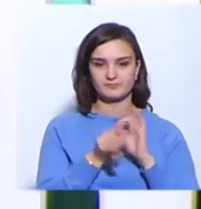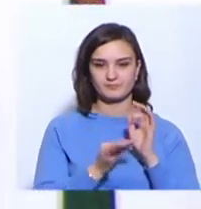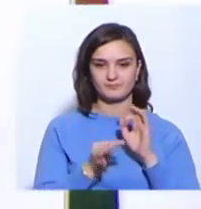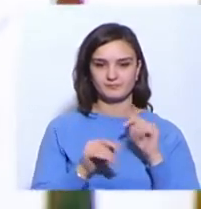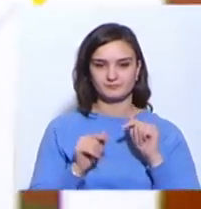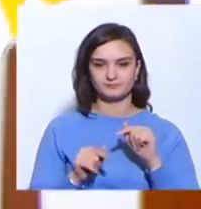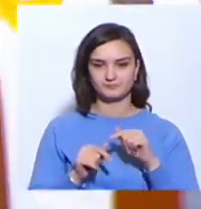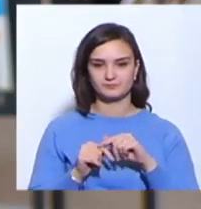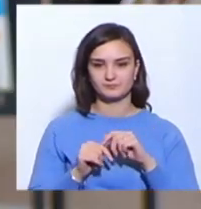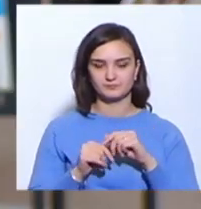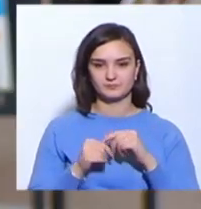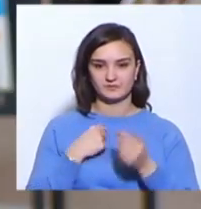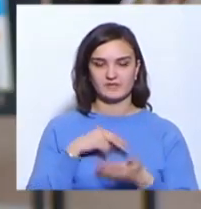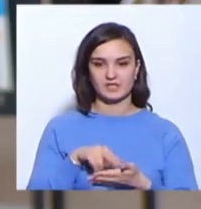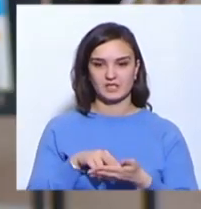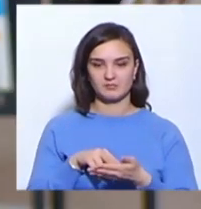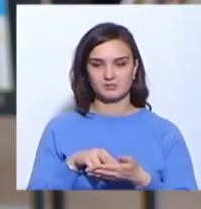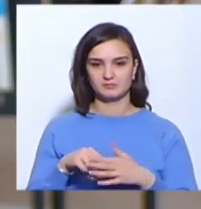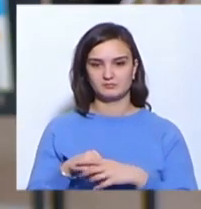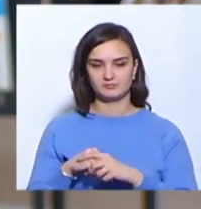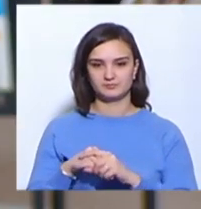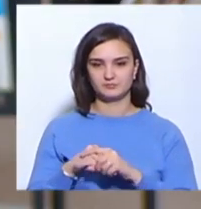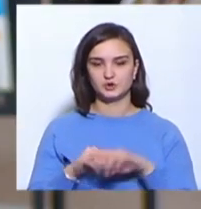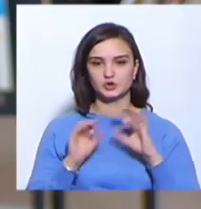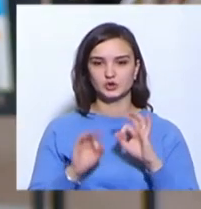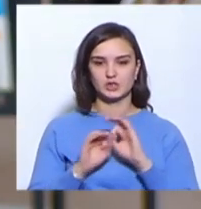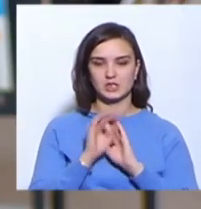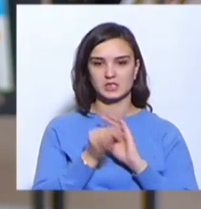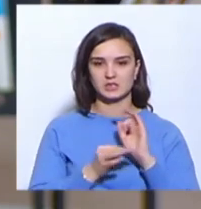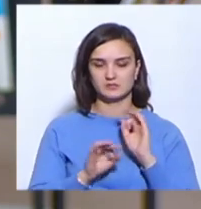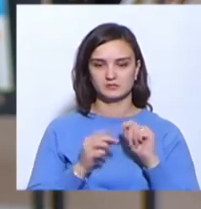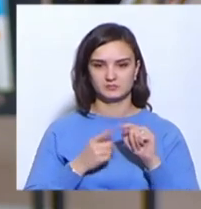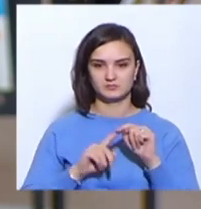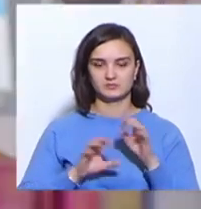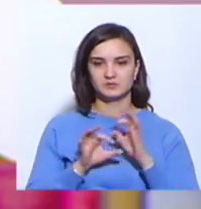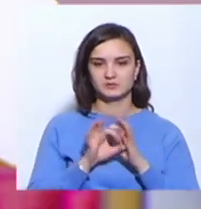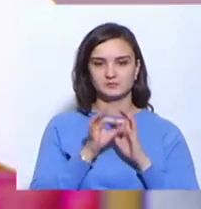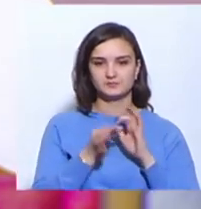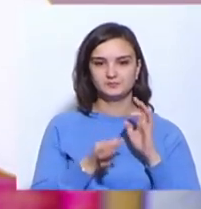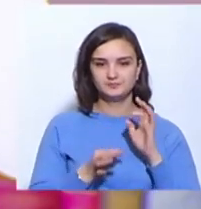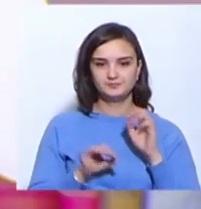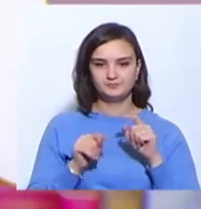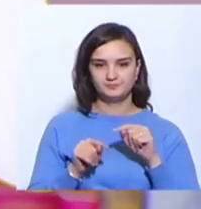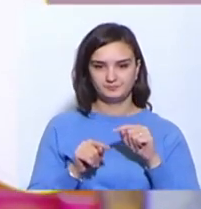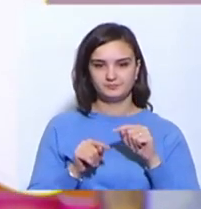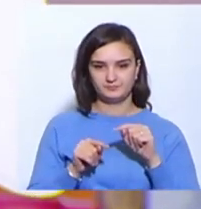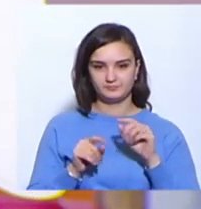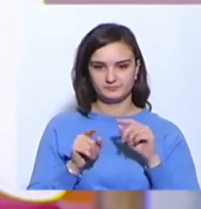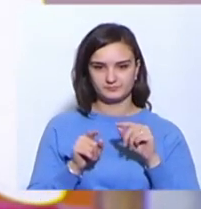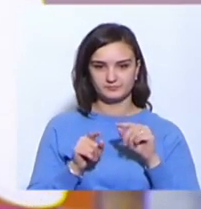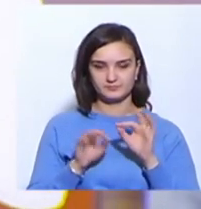დავდგები, უფრო მოსახერხებელი რომ იყოს. სწორი ნაწლავის. ეს არის მსხვილი ნაწლავი, ანუ ჟოლოსფერი, ეს არის